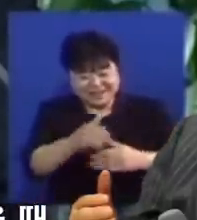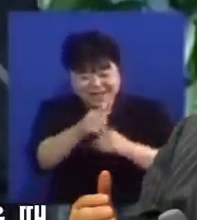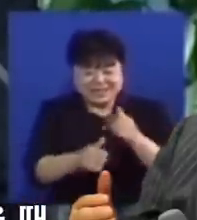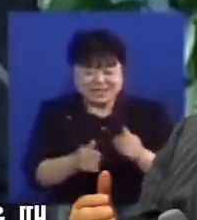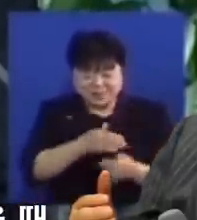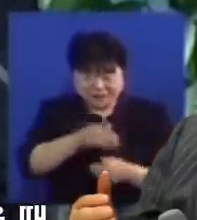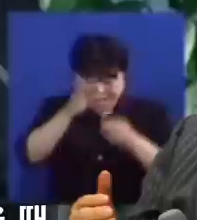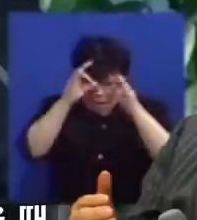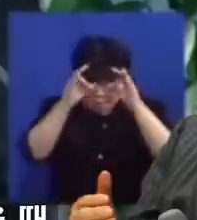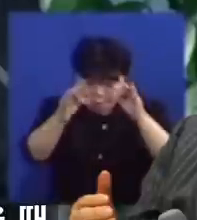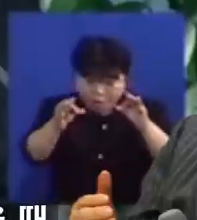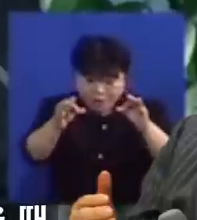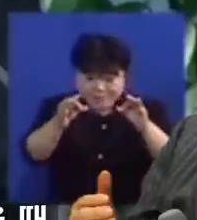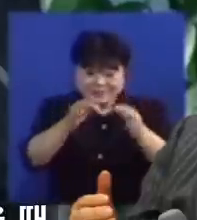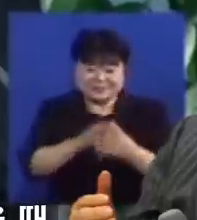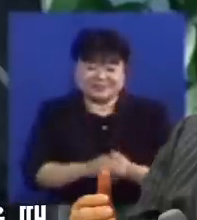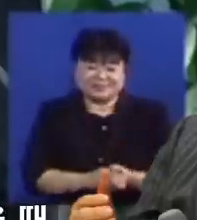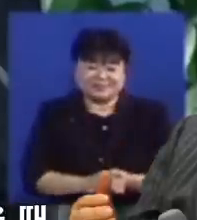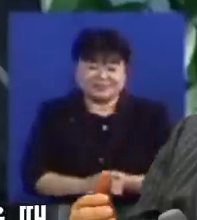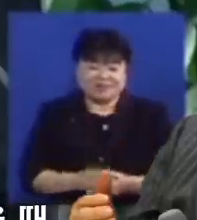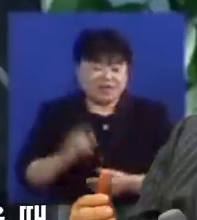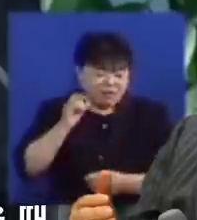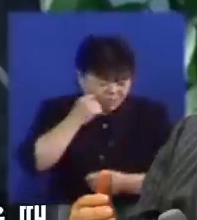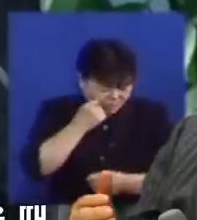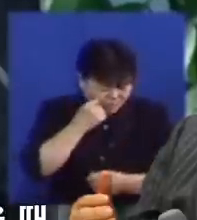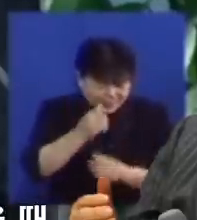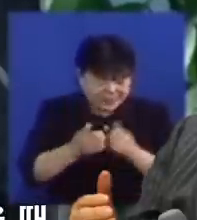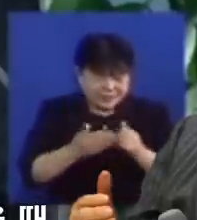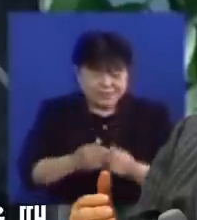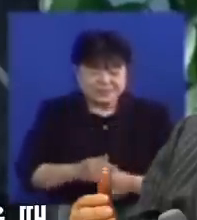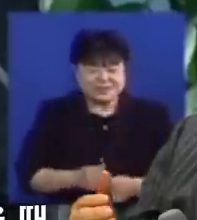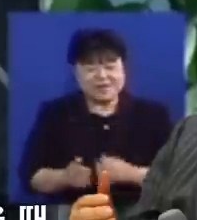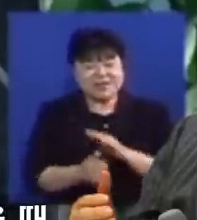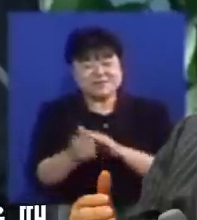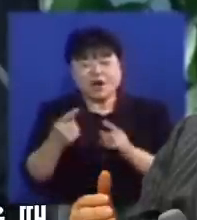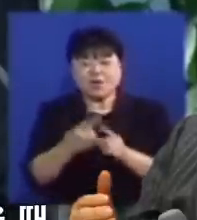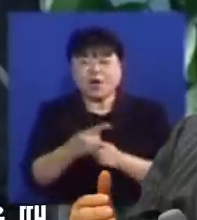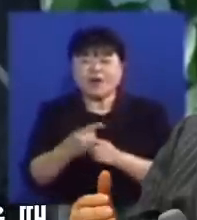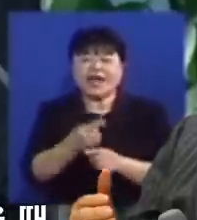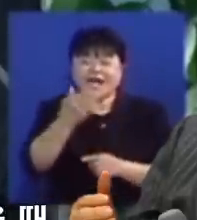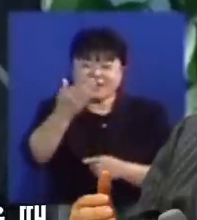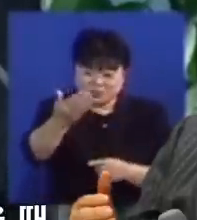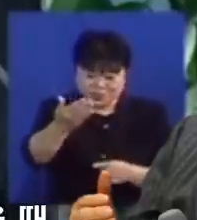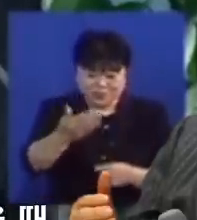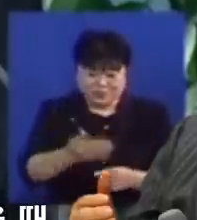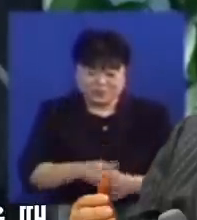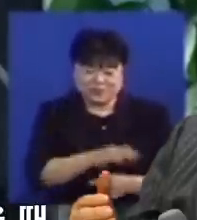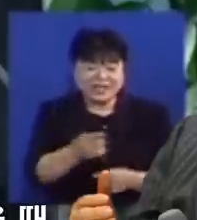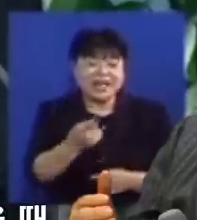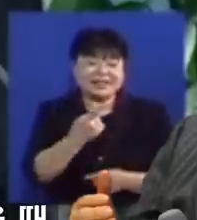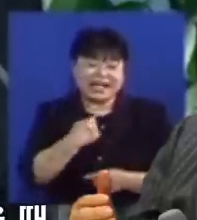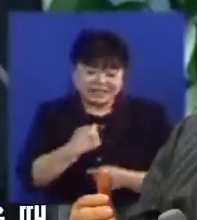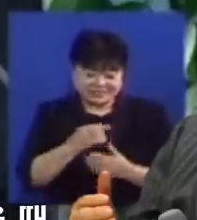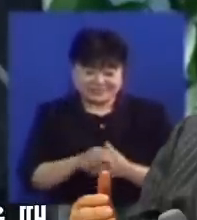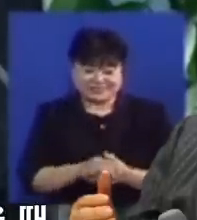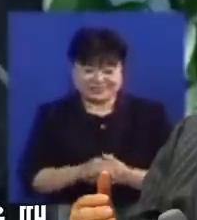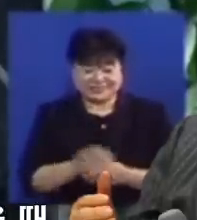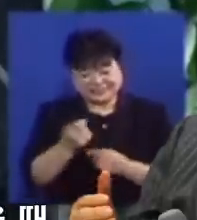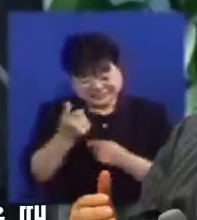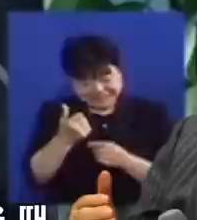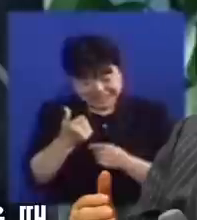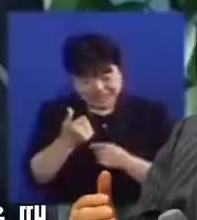하나님을 바라보면 그 역경을 하나님은 희망으로 변화시키는 것입니다. 우리가 당하는